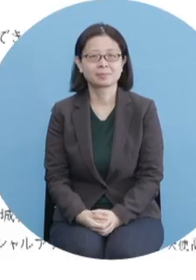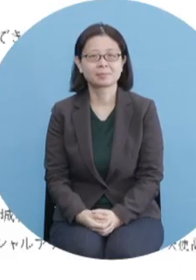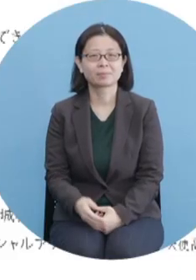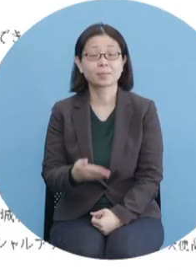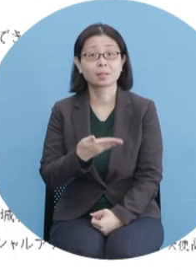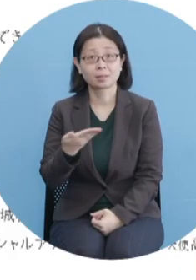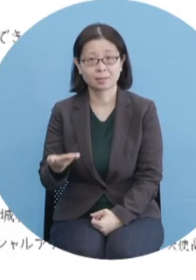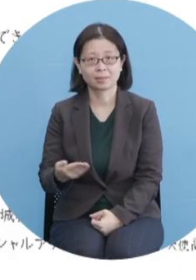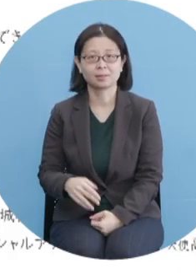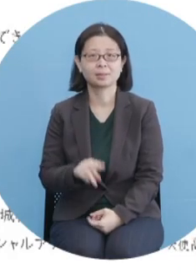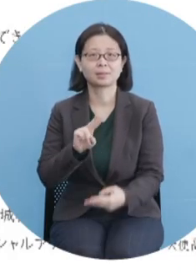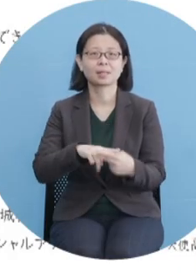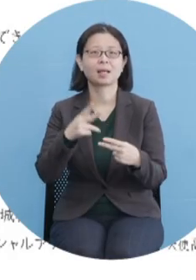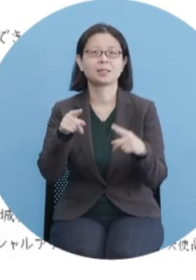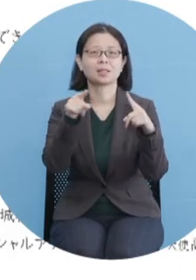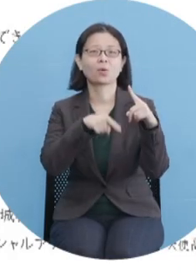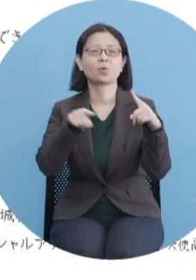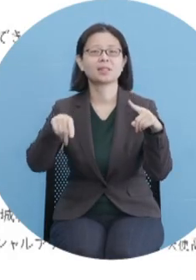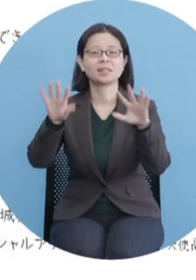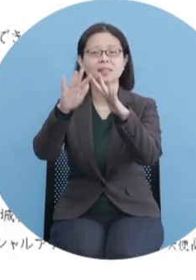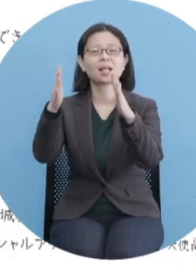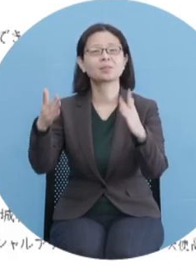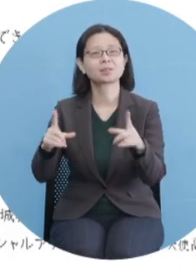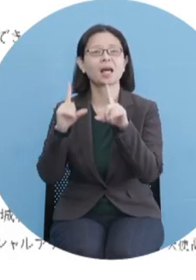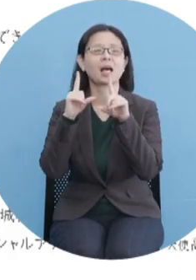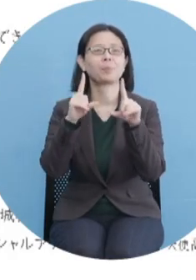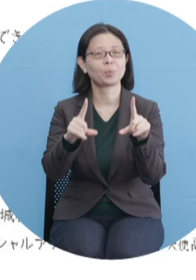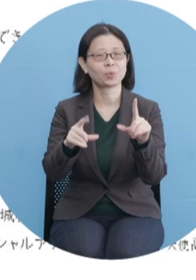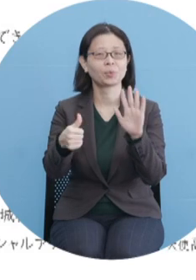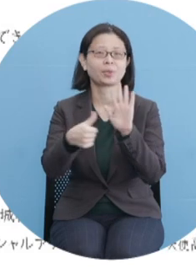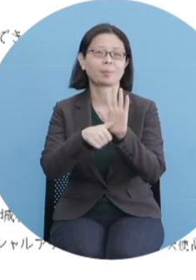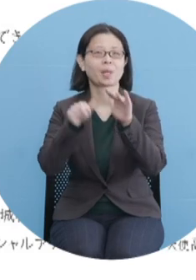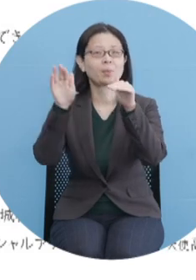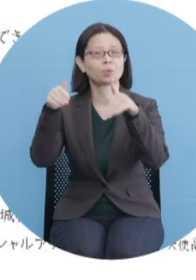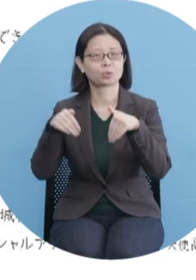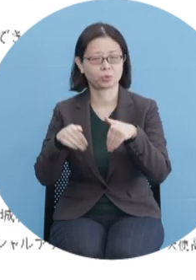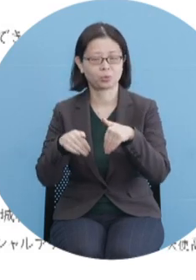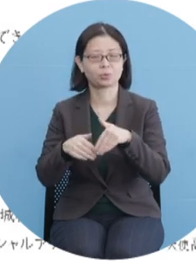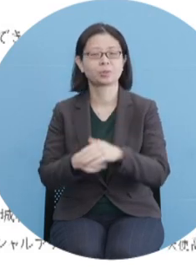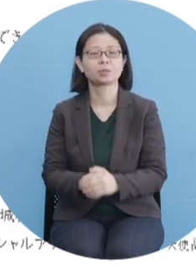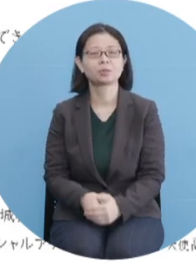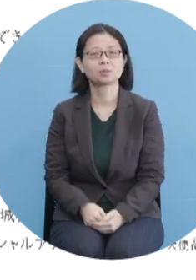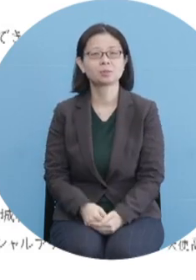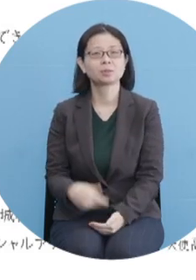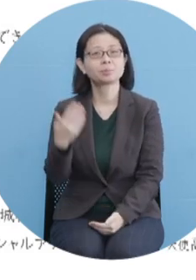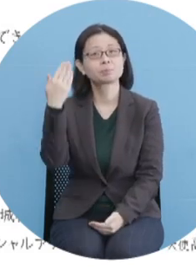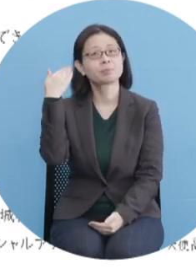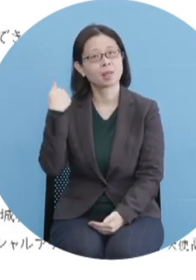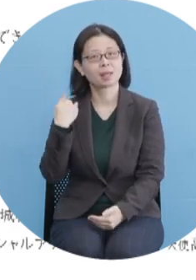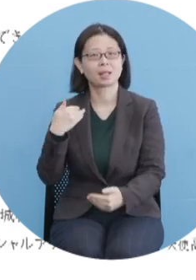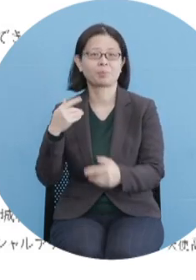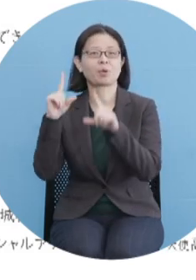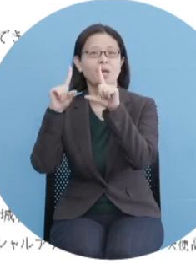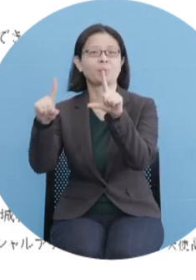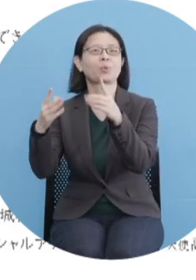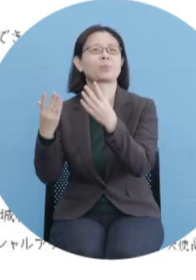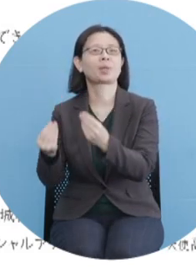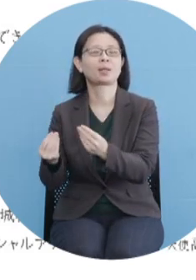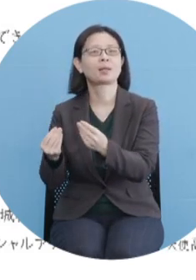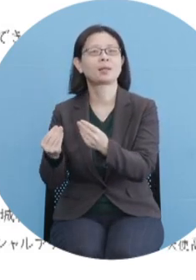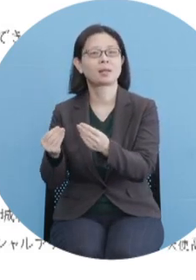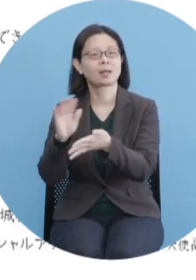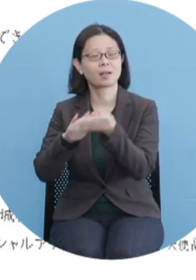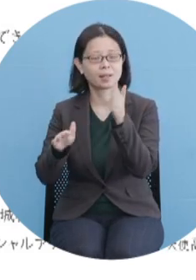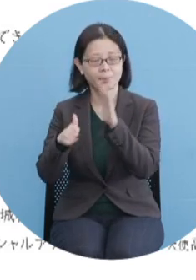続きましてえ堺市公式キャラクターの発表と名称募集えま先行してえ発表もしておりますので